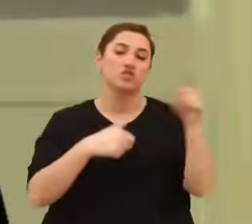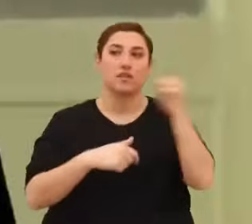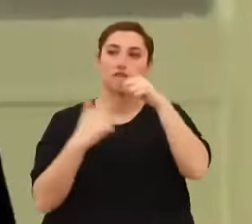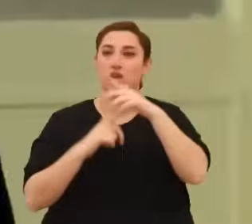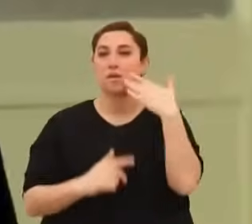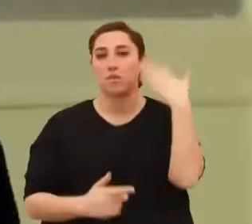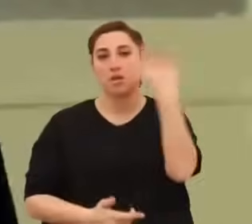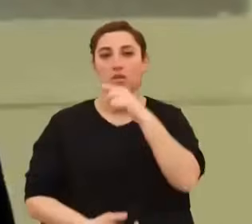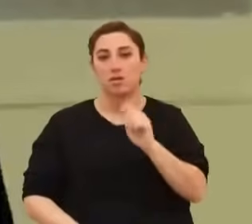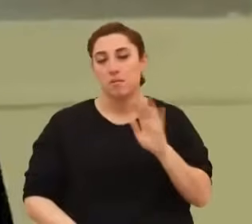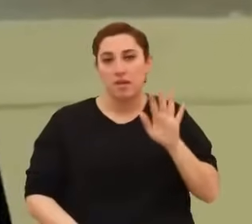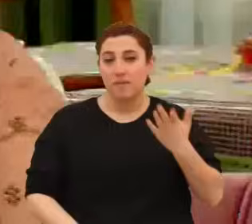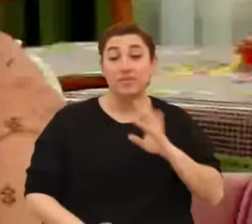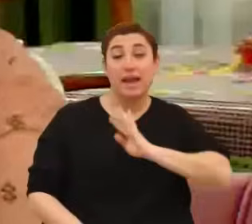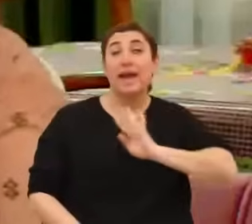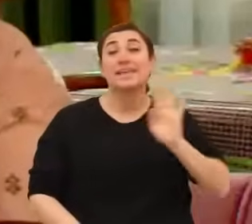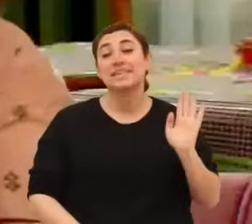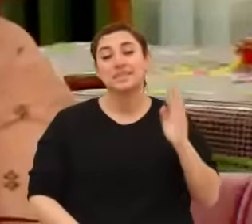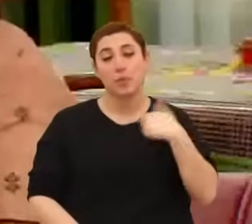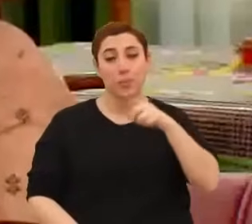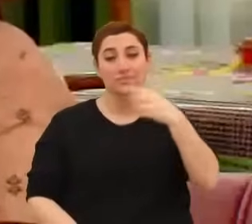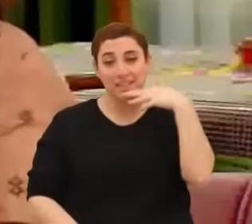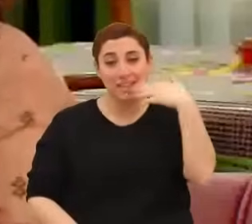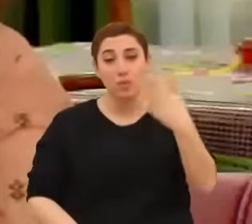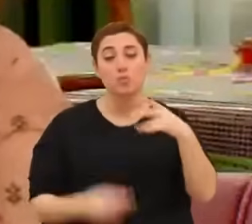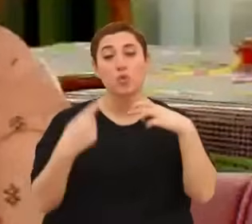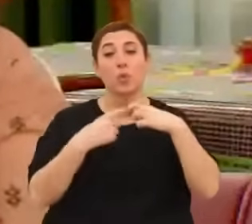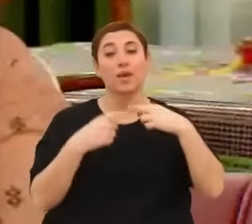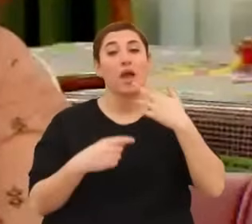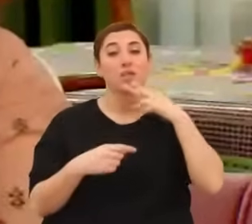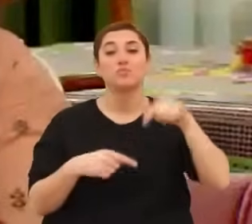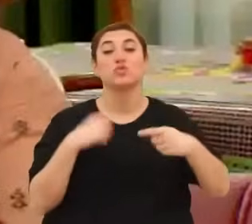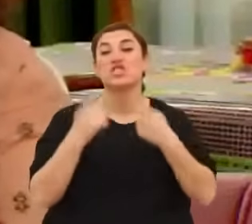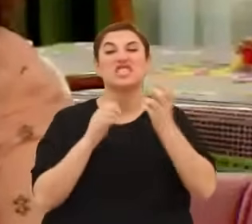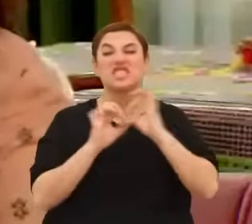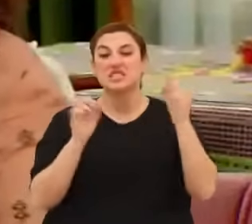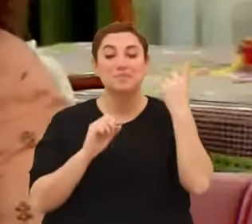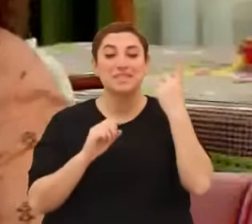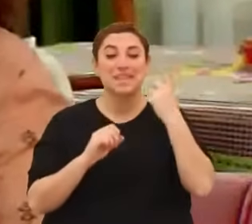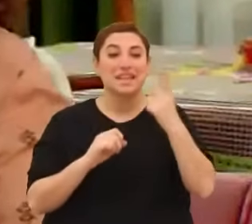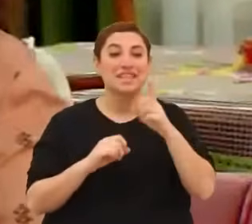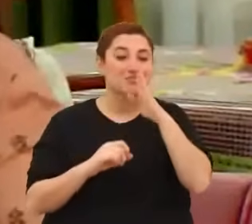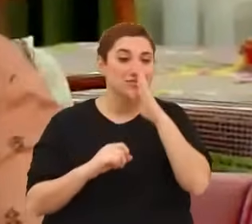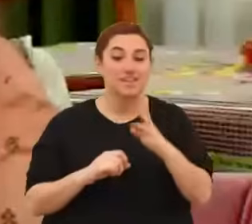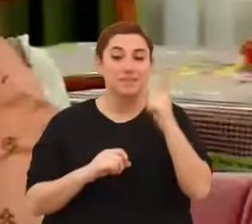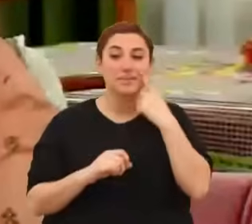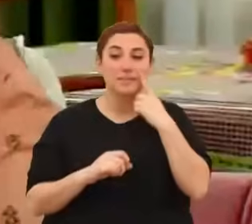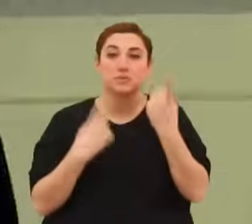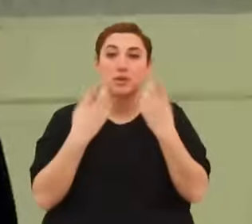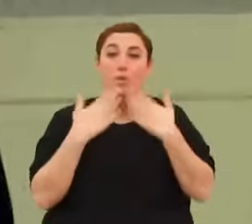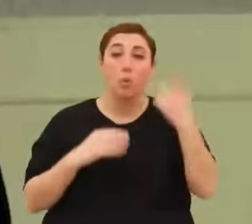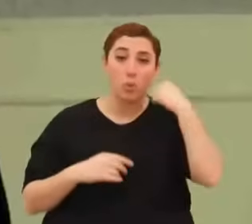de Fehmi Bey'e anlatır. Ya hayır, demem o ki Rukiye Hanım'ın bu işte hiçbir resmiyetliği yok da